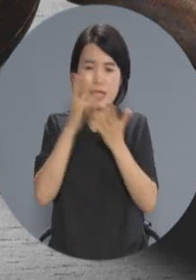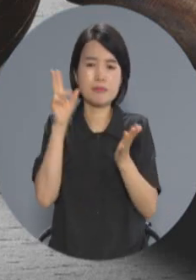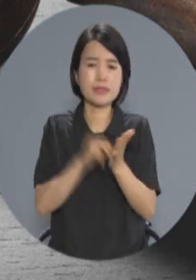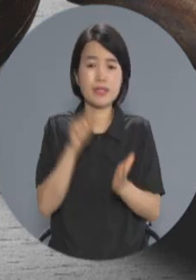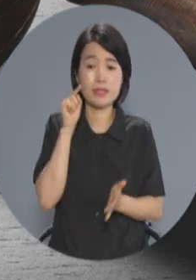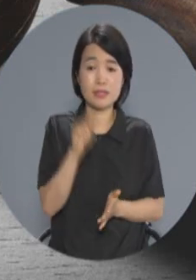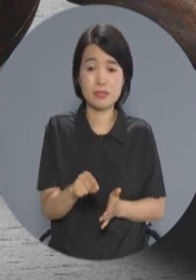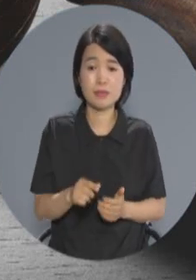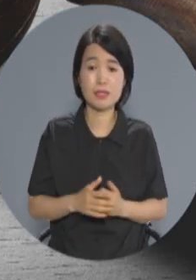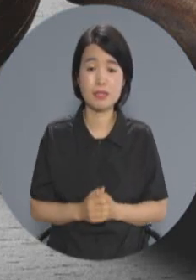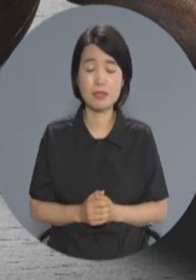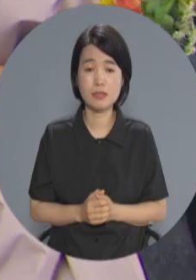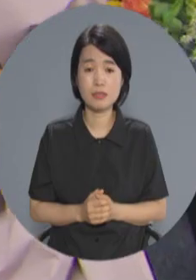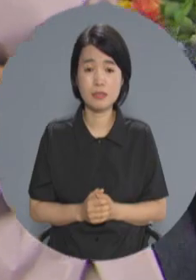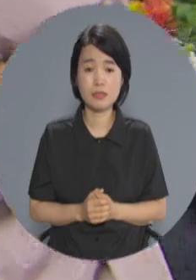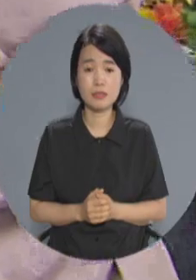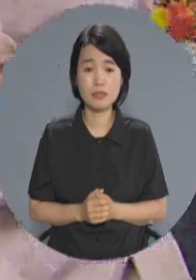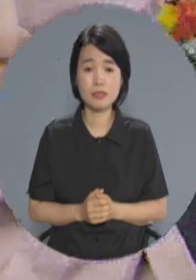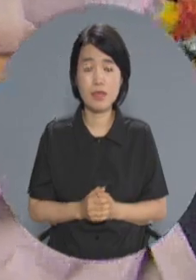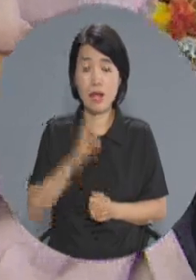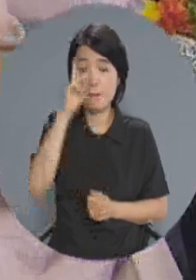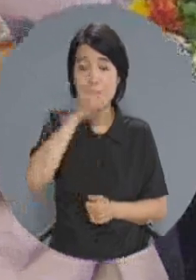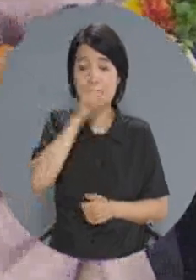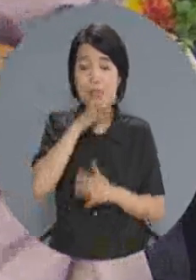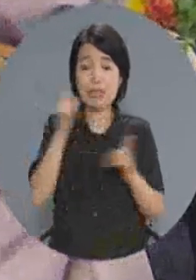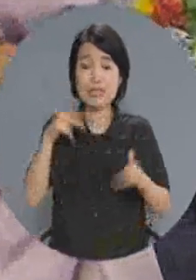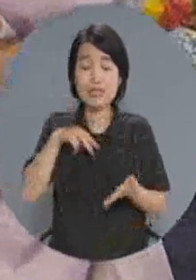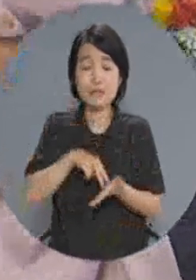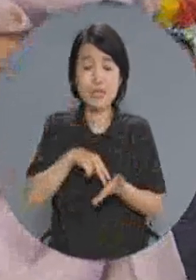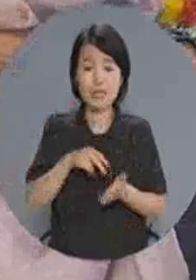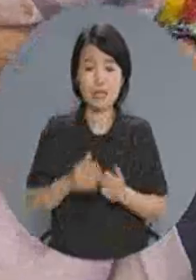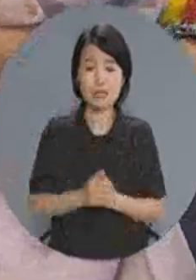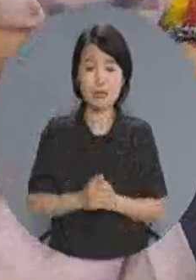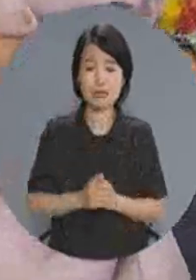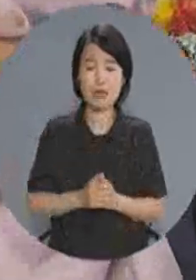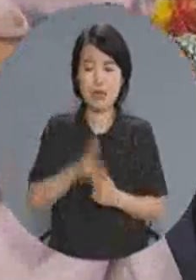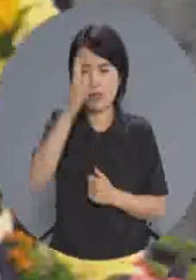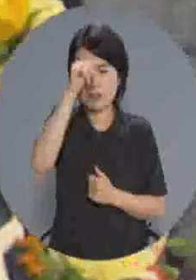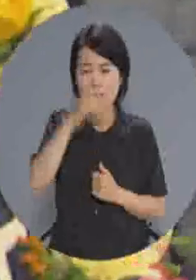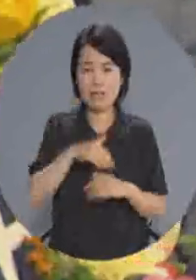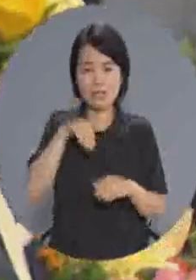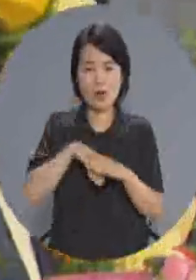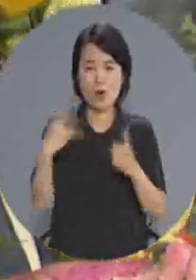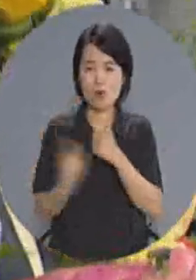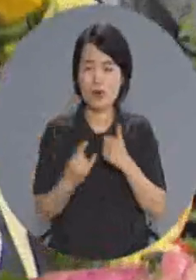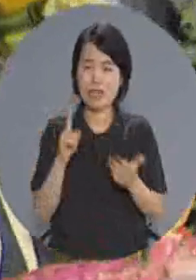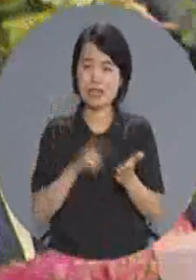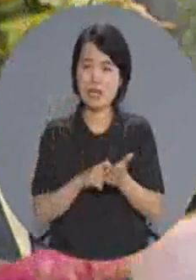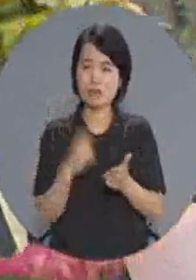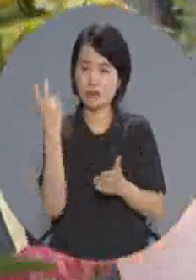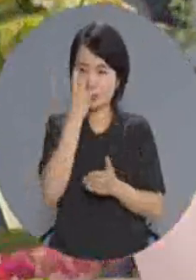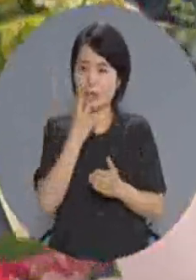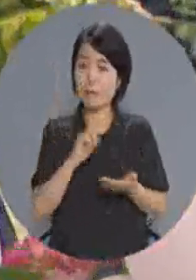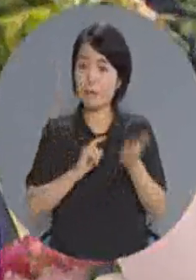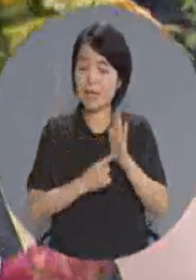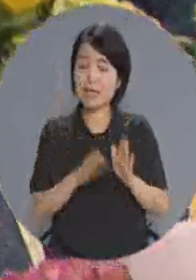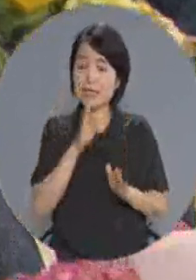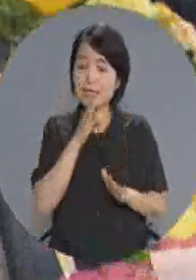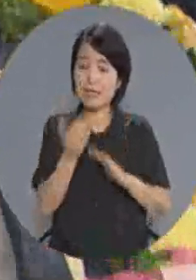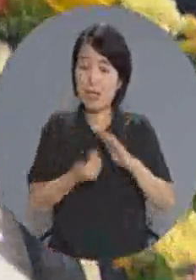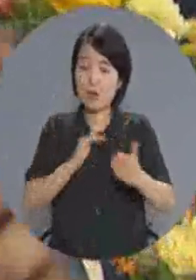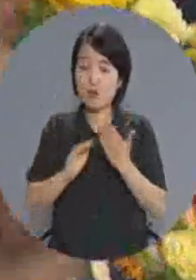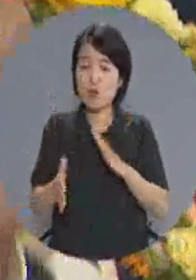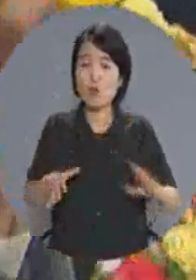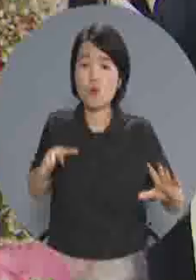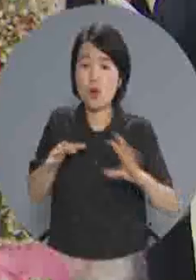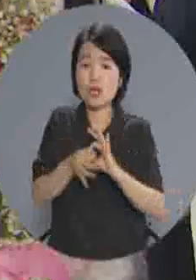지적이 불가피합니다. 한편 박 당선인 측에서는 경찰이 선관위의 새우 사건 조사에서 드러난 실질적 전후